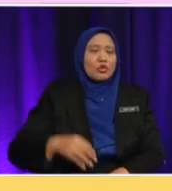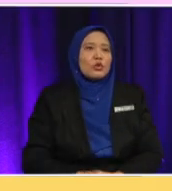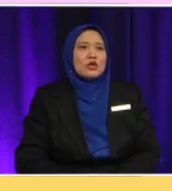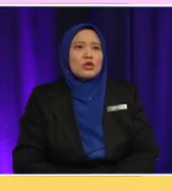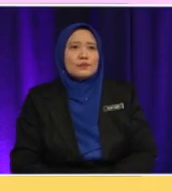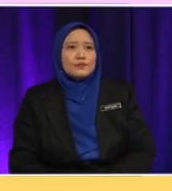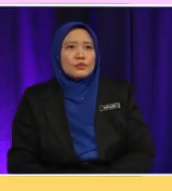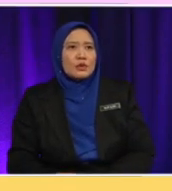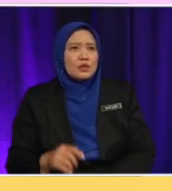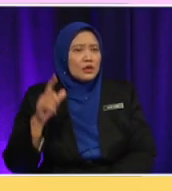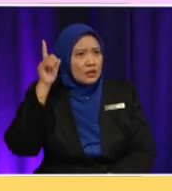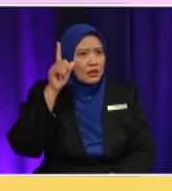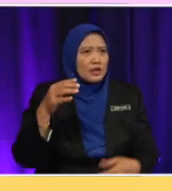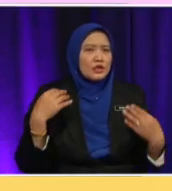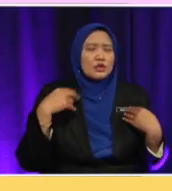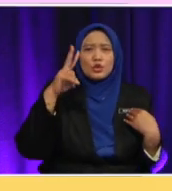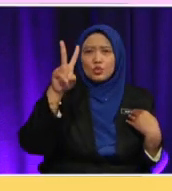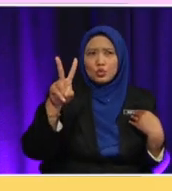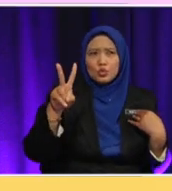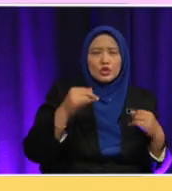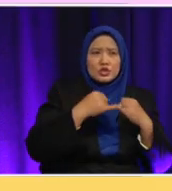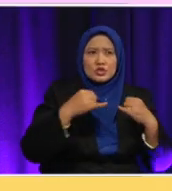dua jenis sambungan kita